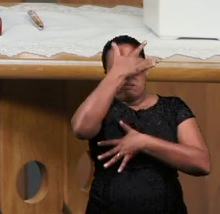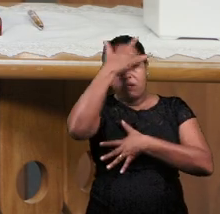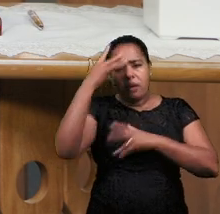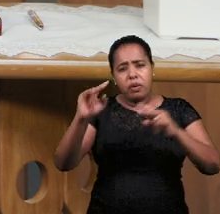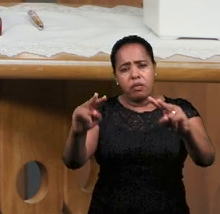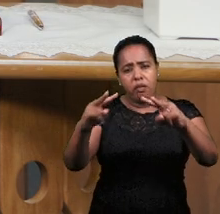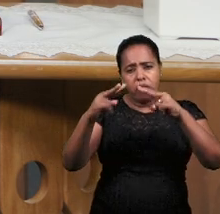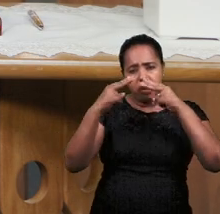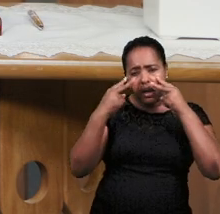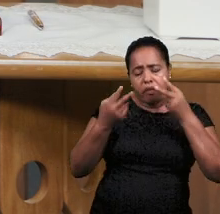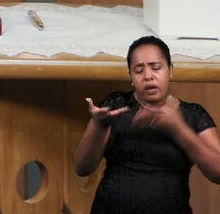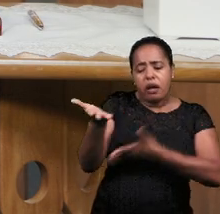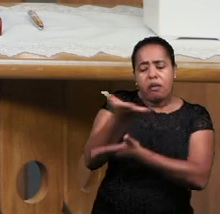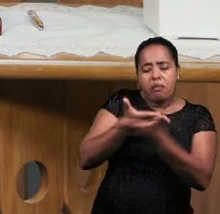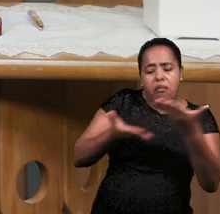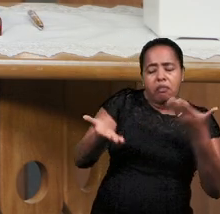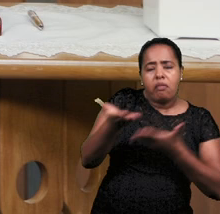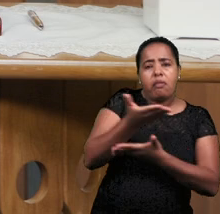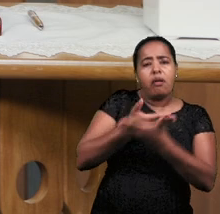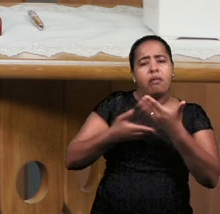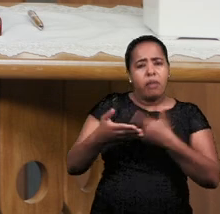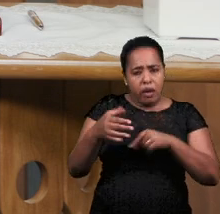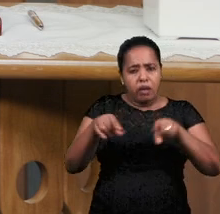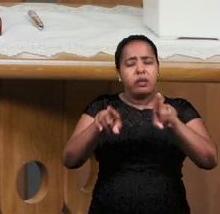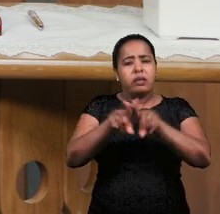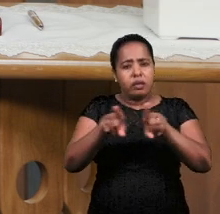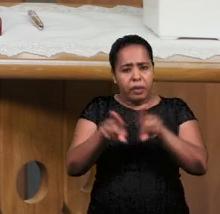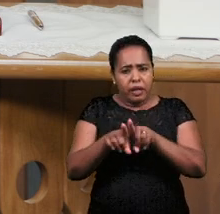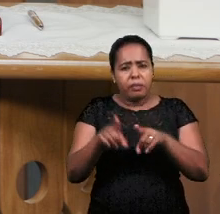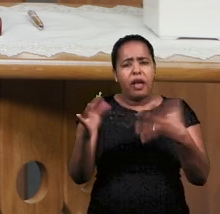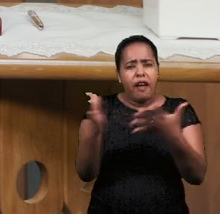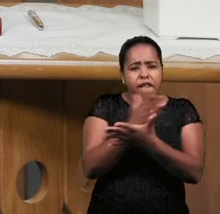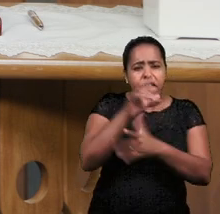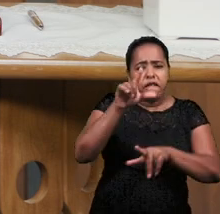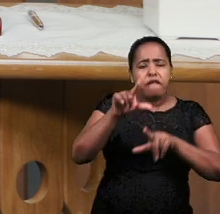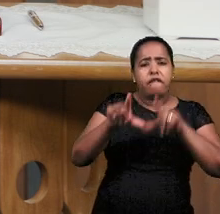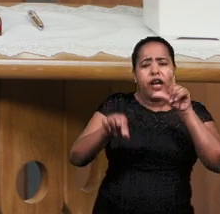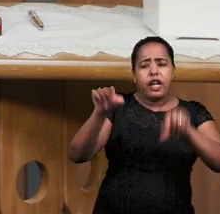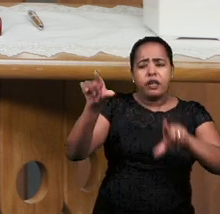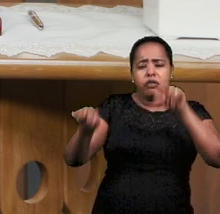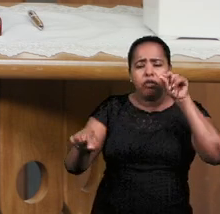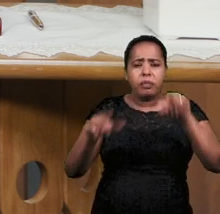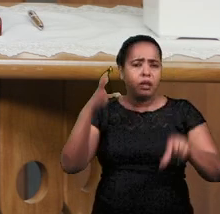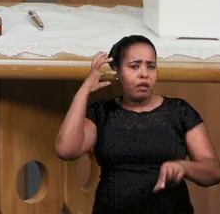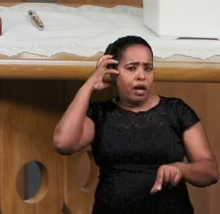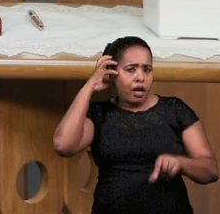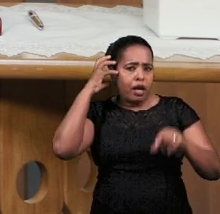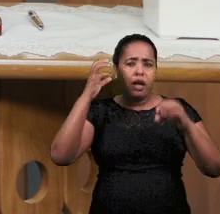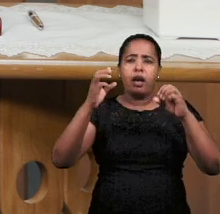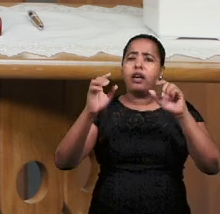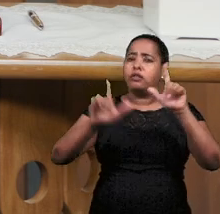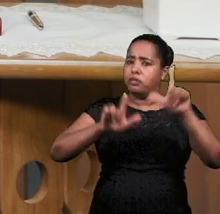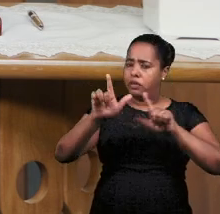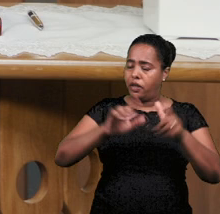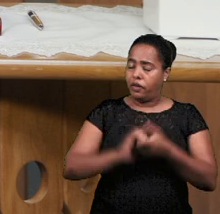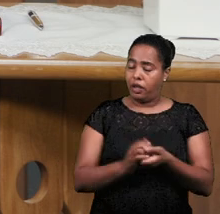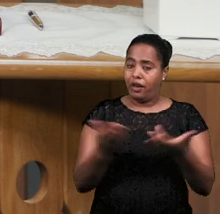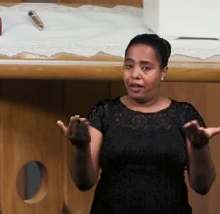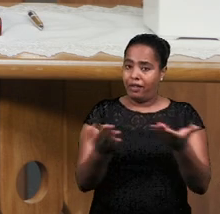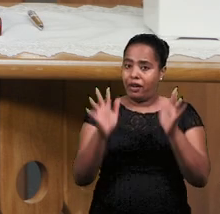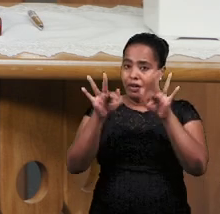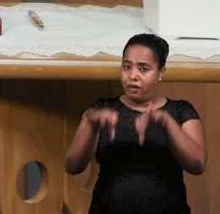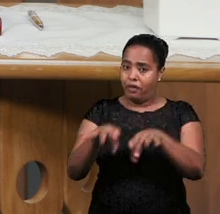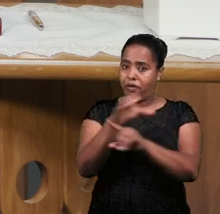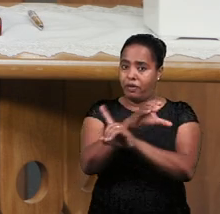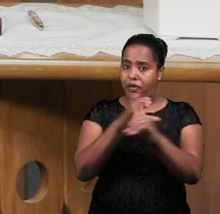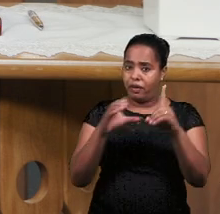participer. Il y a d'autres alternatives, radio, télévision, afin que les gens puissent avoir accès à la parole de Dieu. Nous avons fini